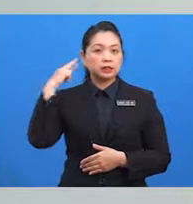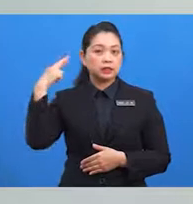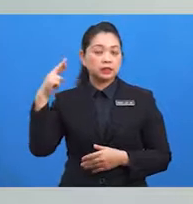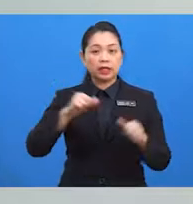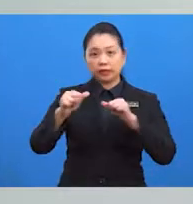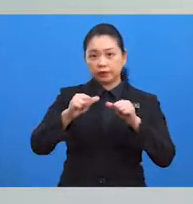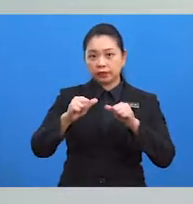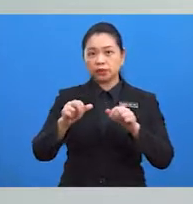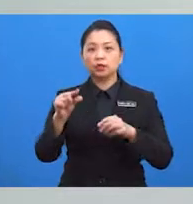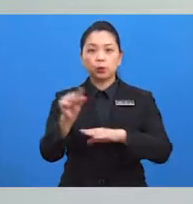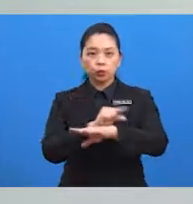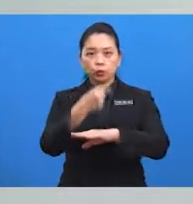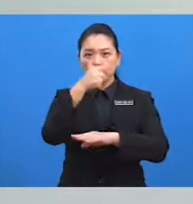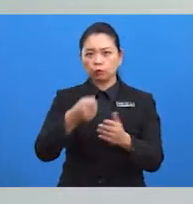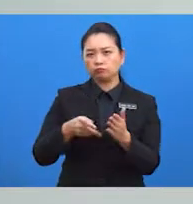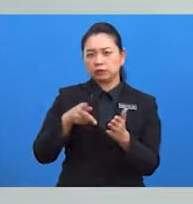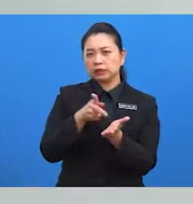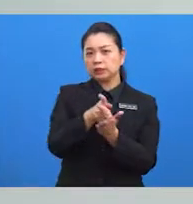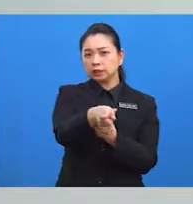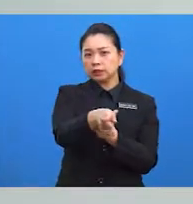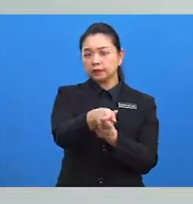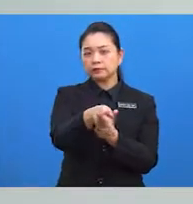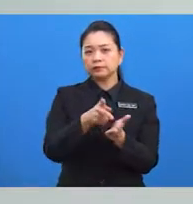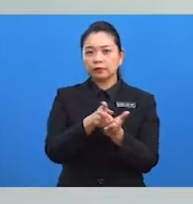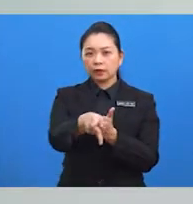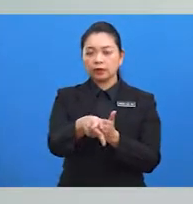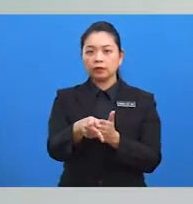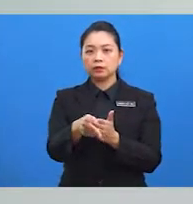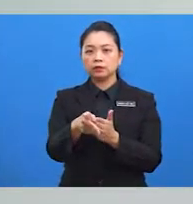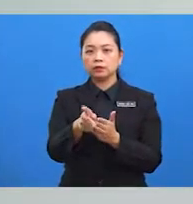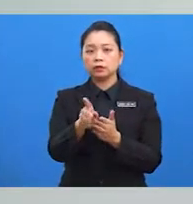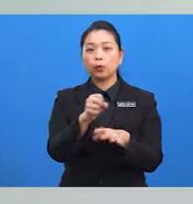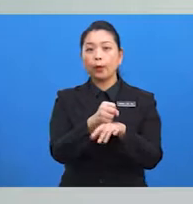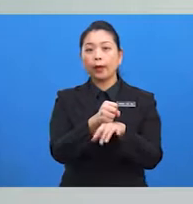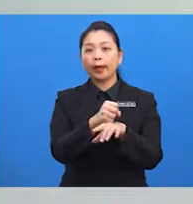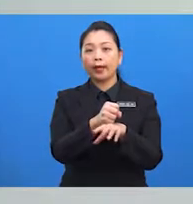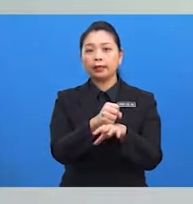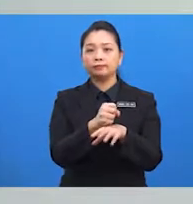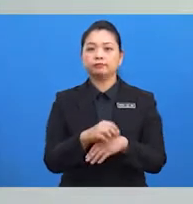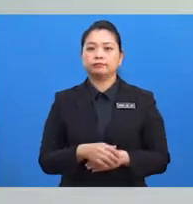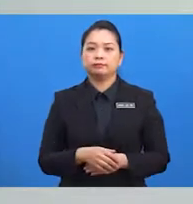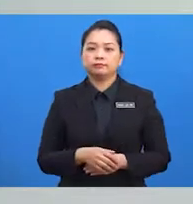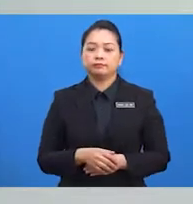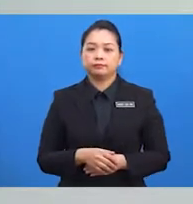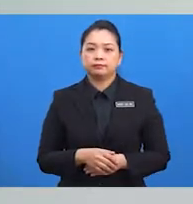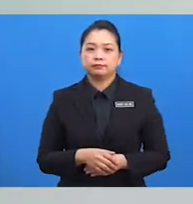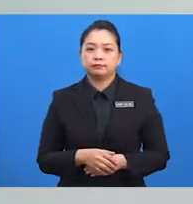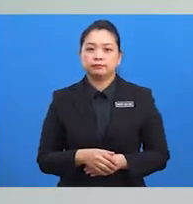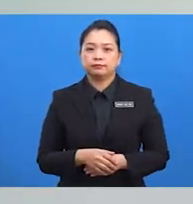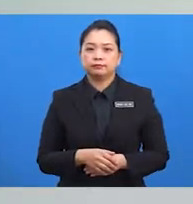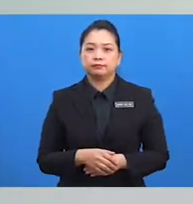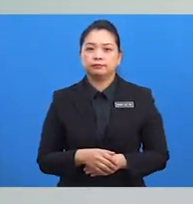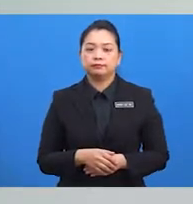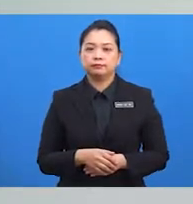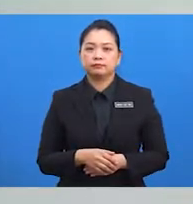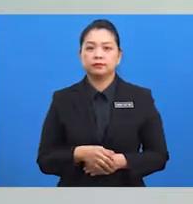kumbang dengan mengawal populasi serangga perusak secara pemandulan dan juga